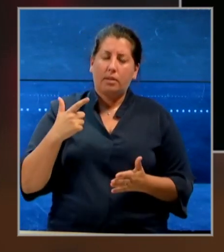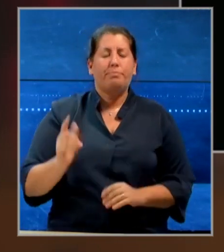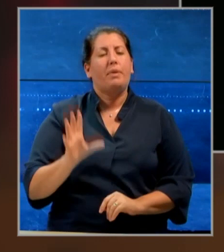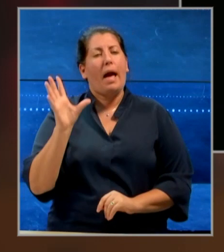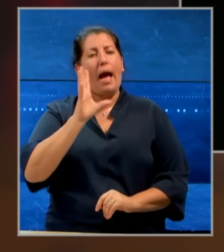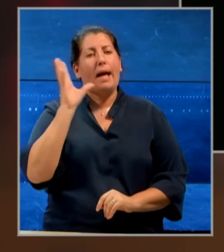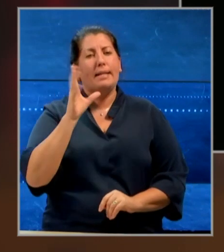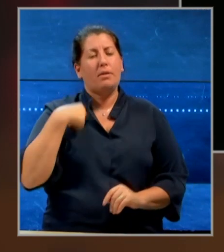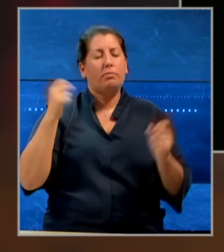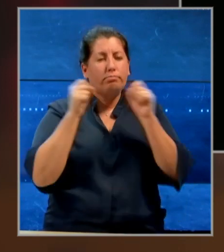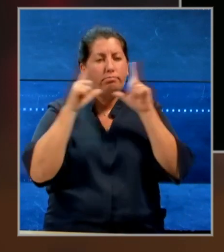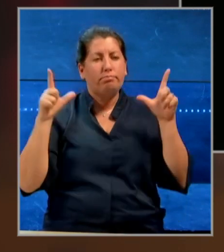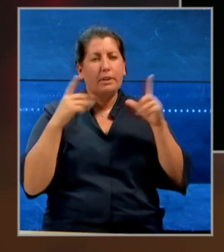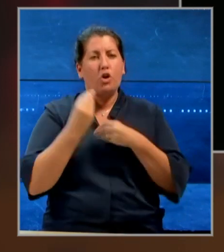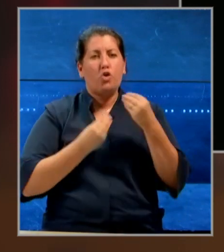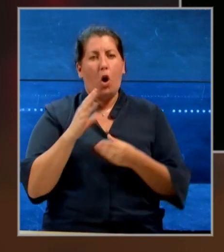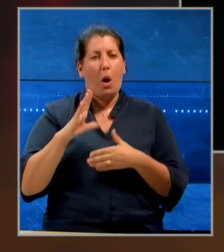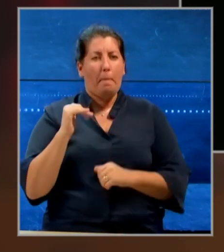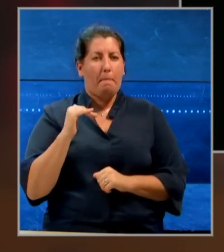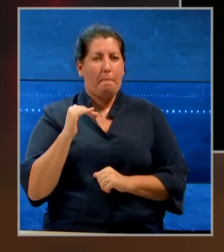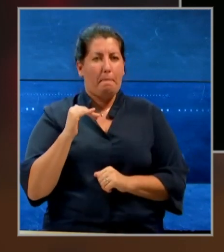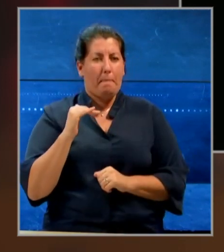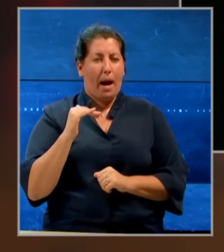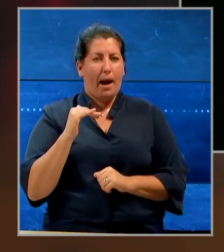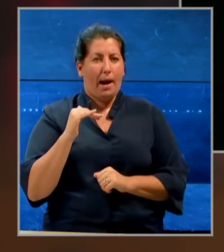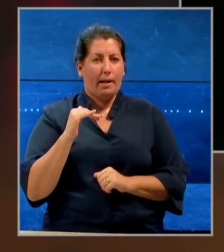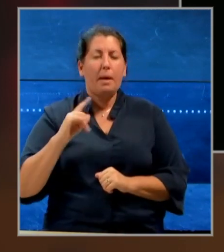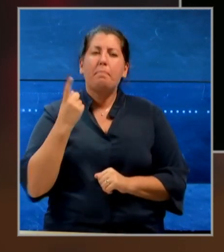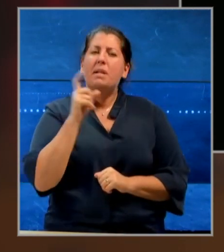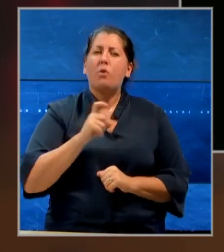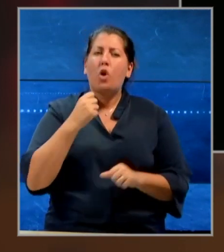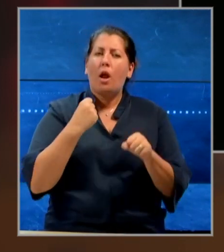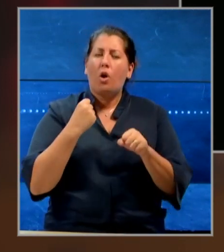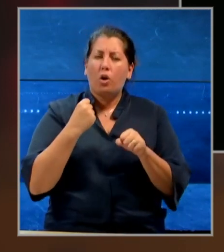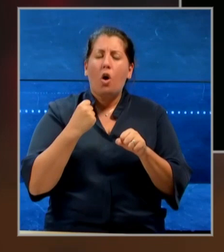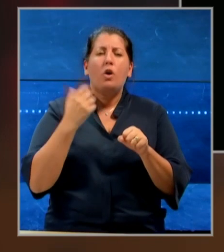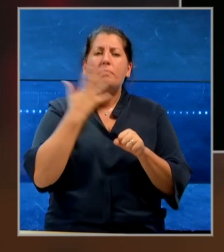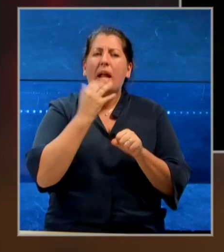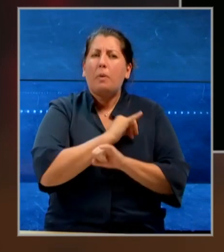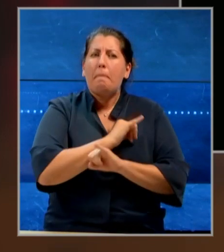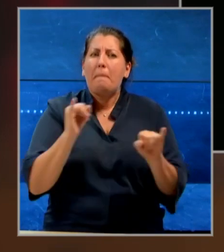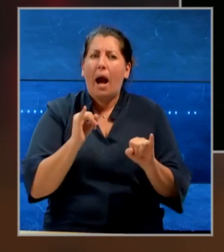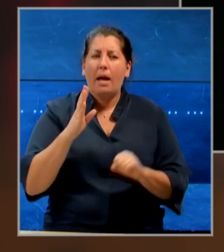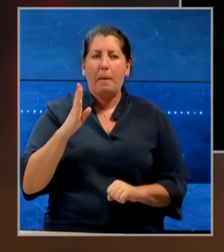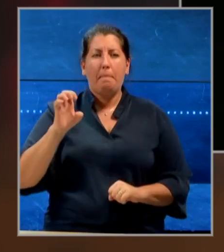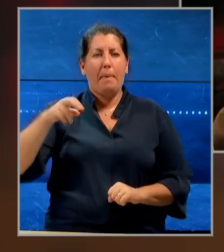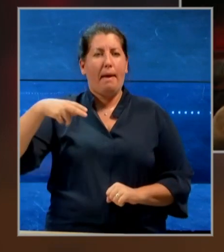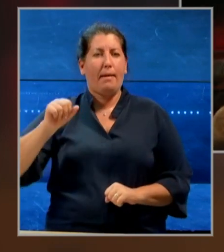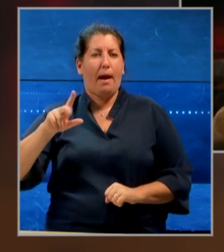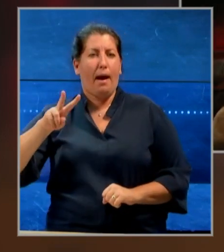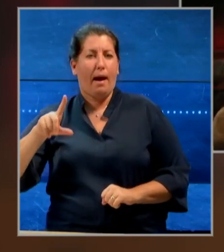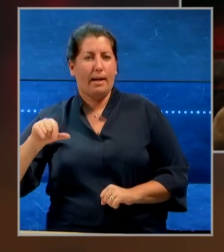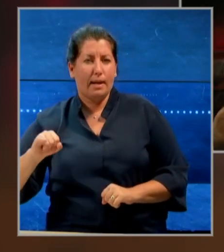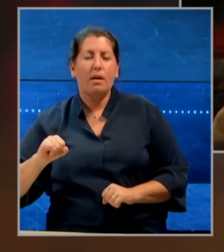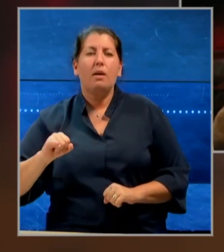giocatore che mi ha sorpreso del Bari da quando sono arrivato, dal primo giorno, quindi non ha sbagliato un allenamento, è Benali. E Benali penso che fisicamente